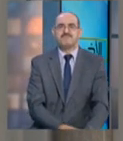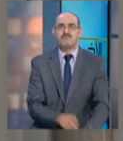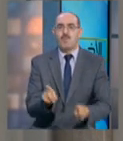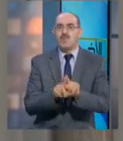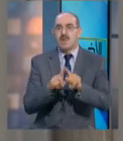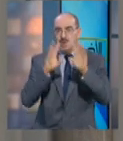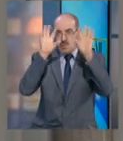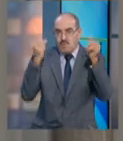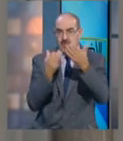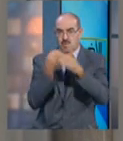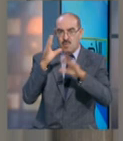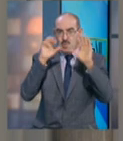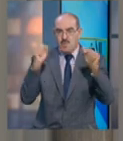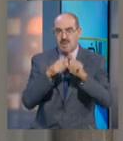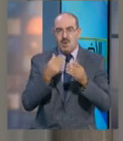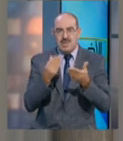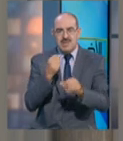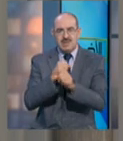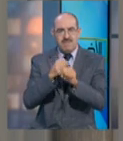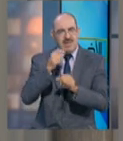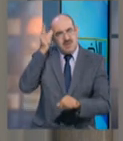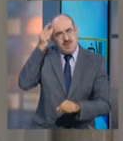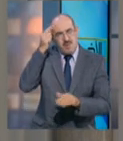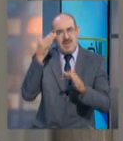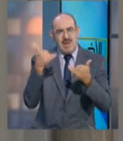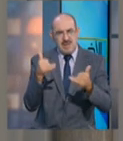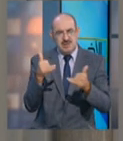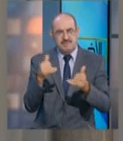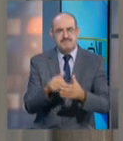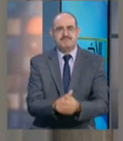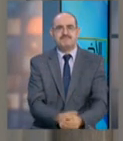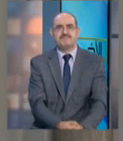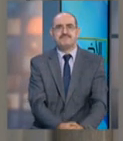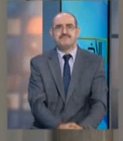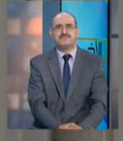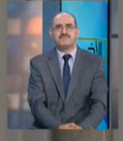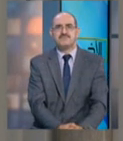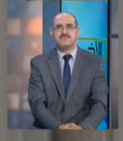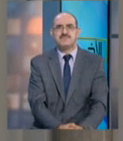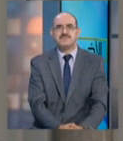كسفيرة النرويج في الجمهورية الجزائرية الديمقراطية الشعبية.